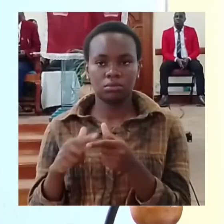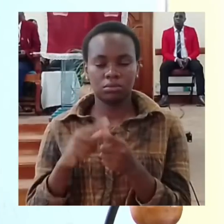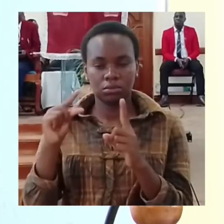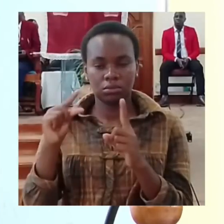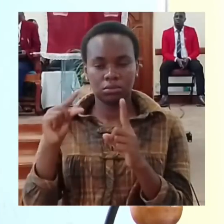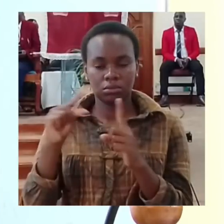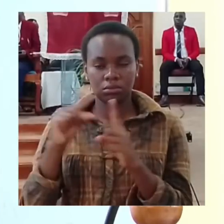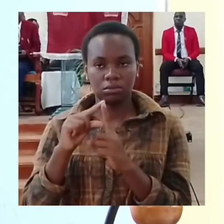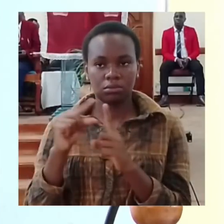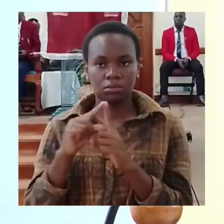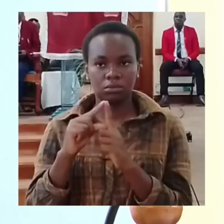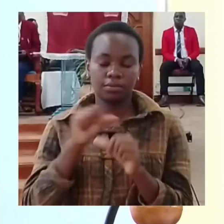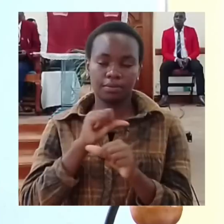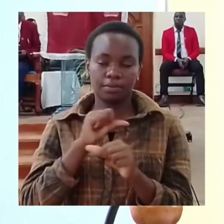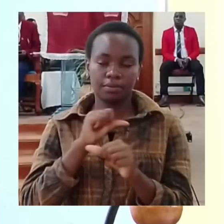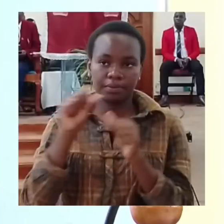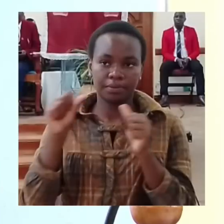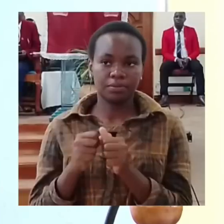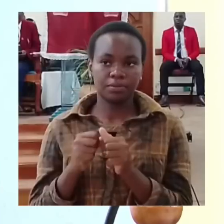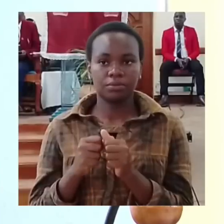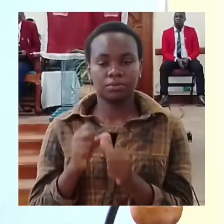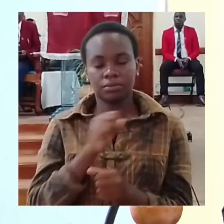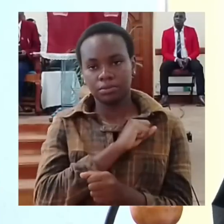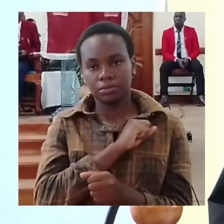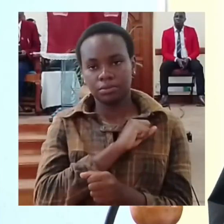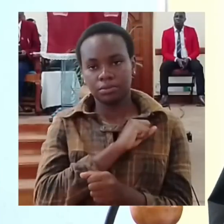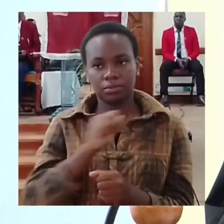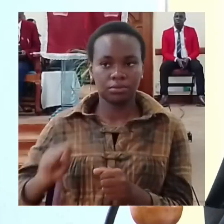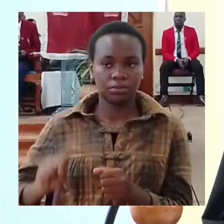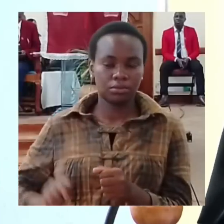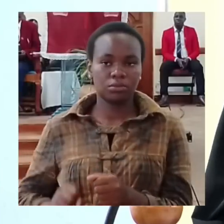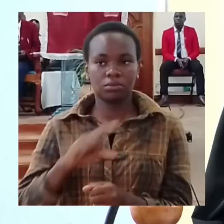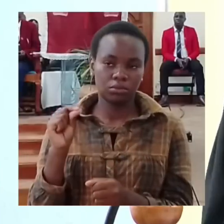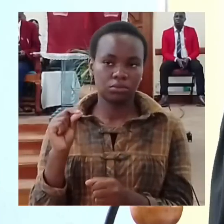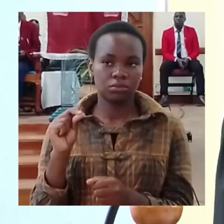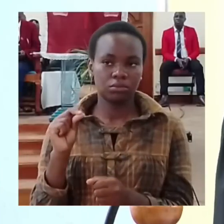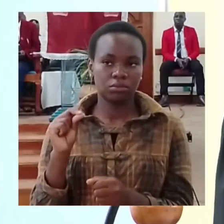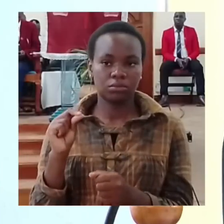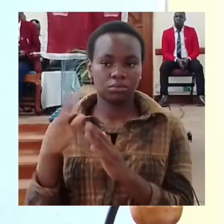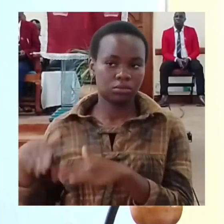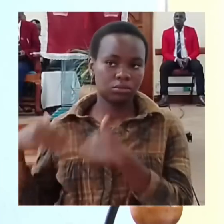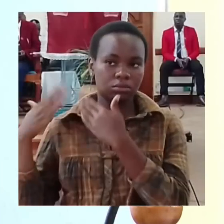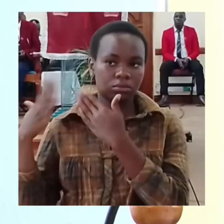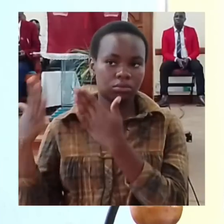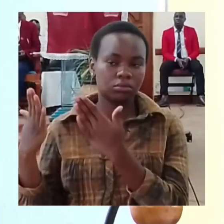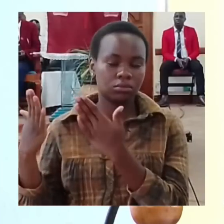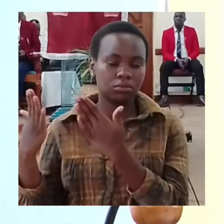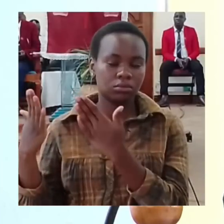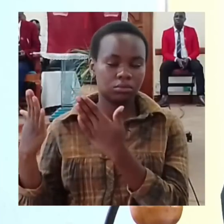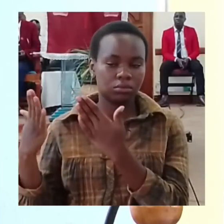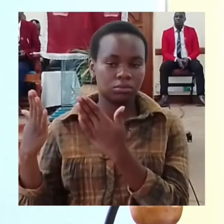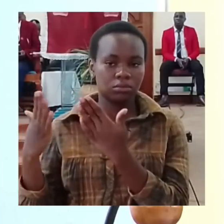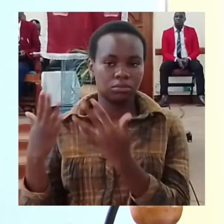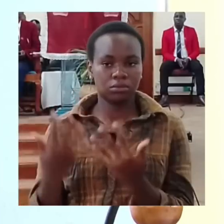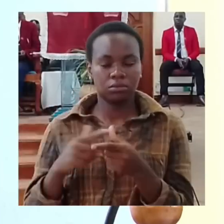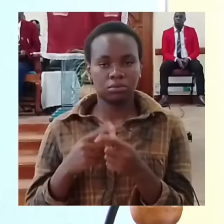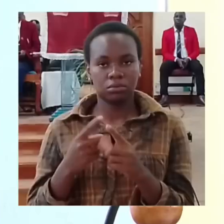Ngai gĩgatwĩra atĩ Saũlũ agĩthiĩ akĩruta igongona rĩa njino mbere ya